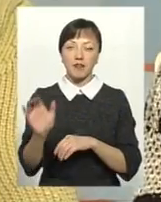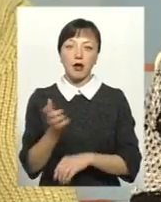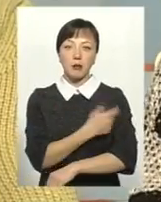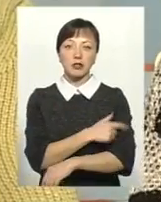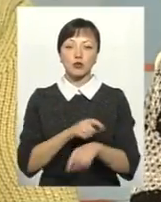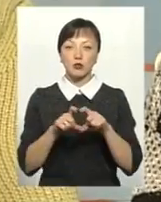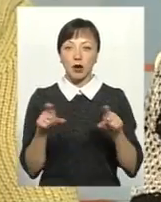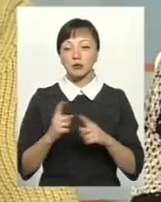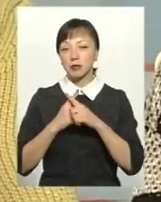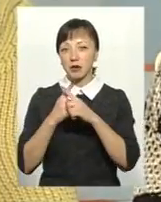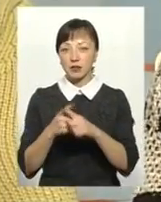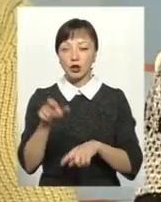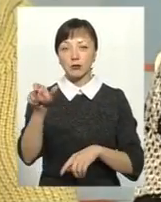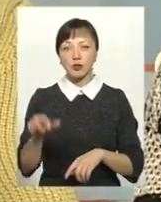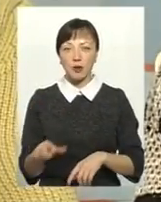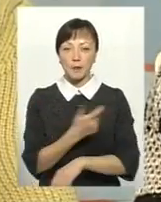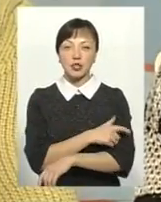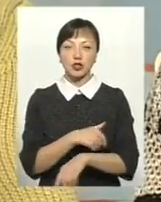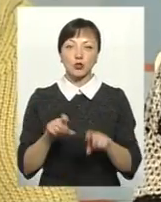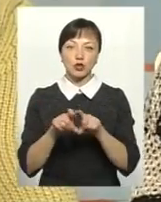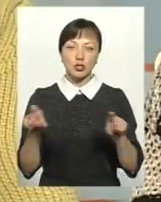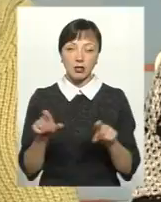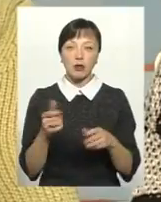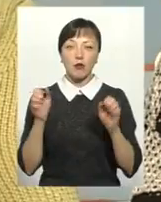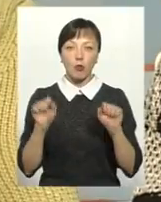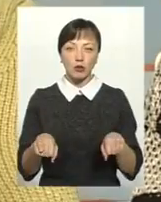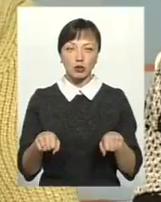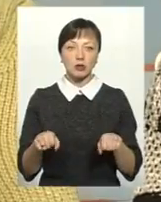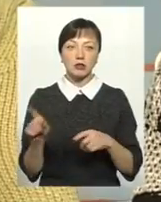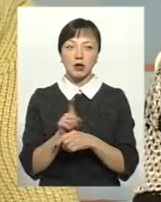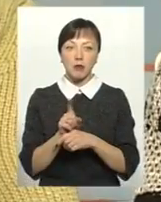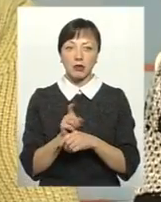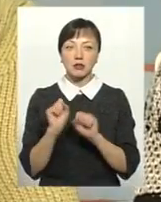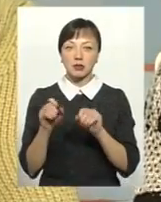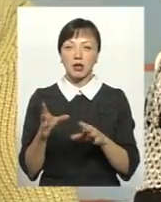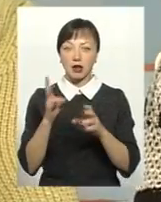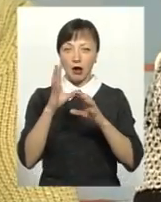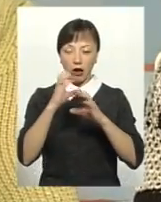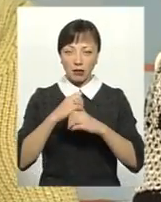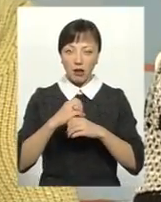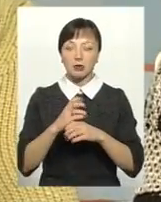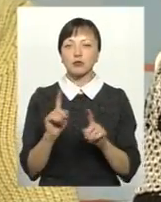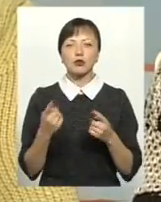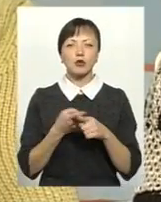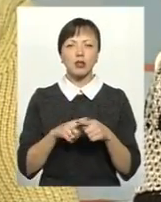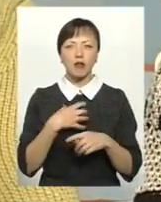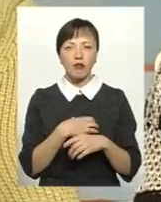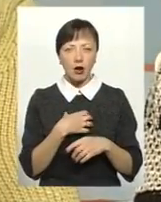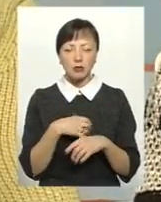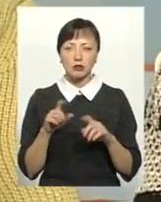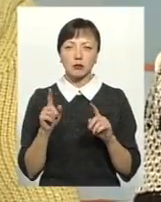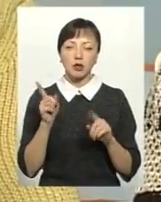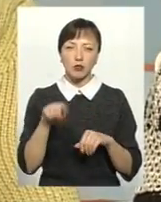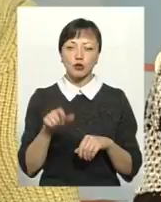учреждение, мы сопровождаем человека в медицинское учреждение, где он может нормально сдать анализы. Почему это важно? Потому